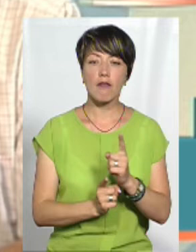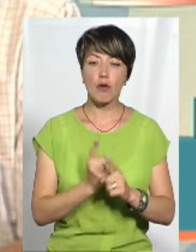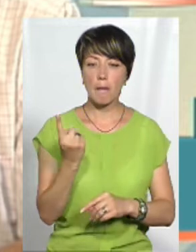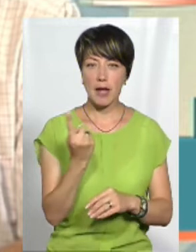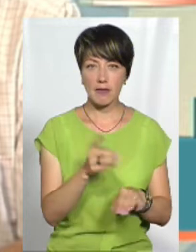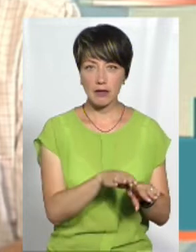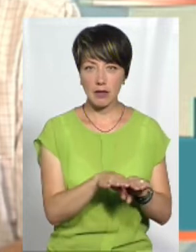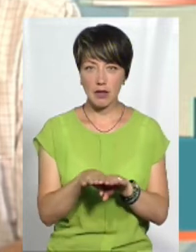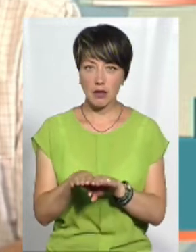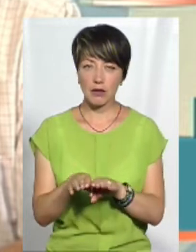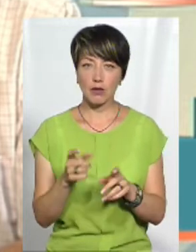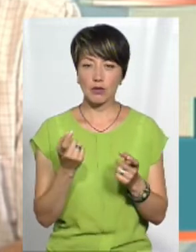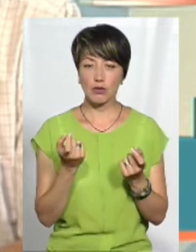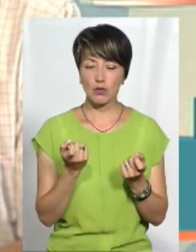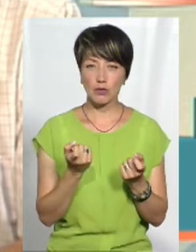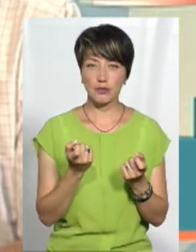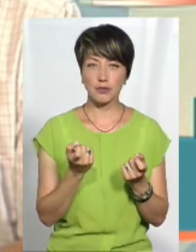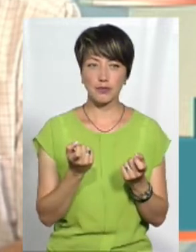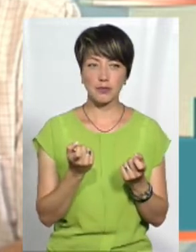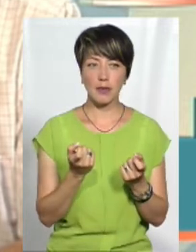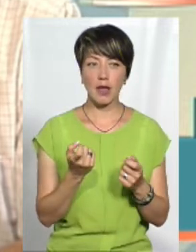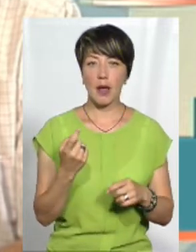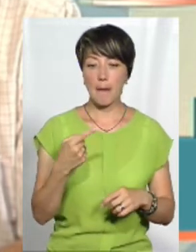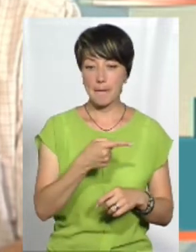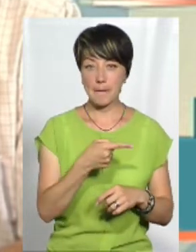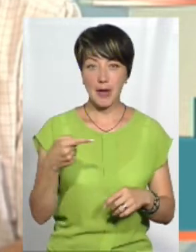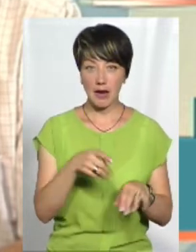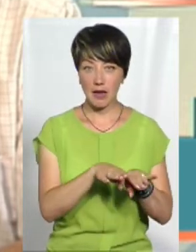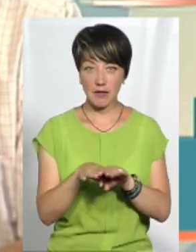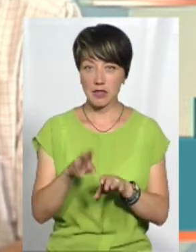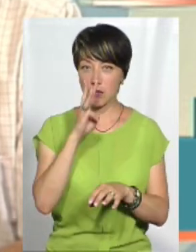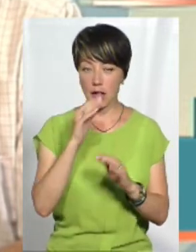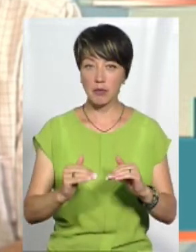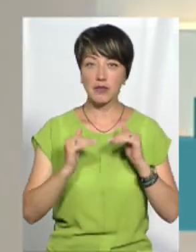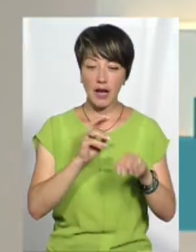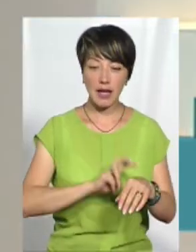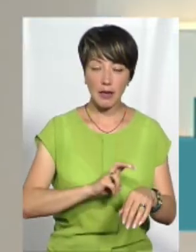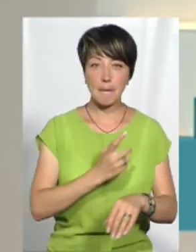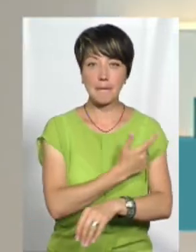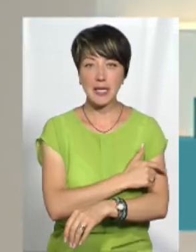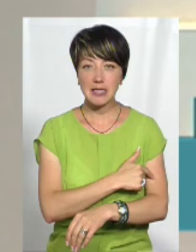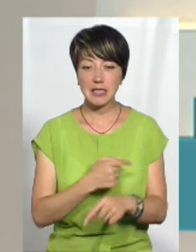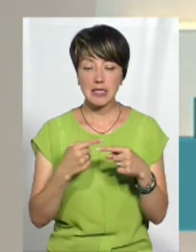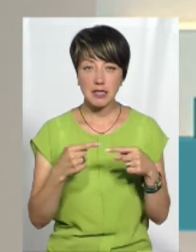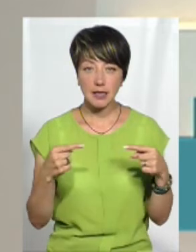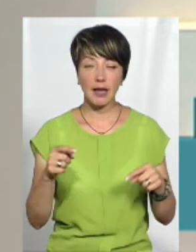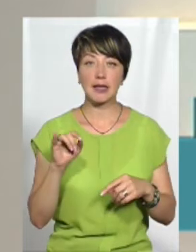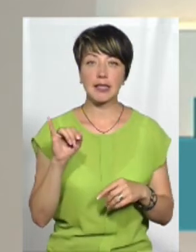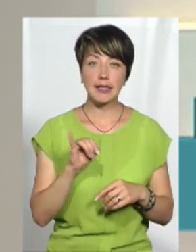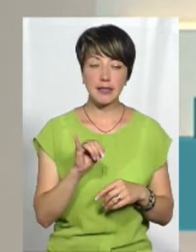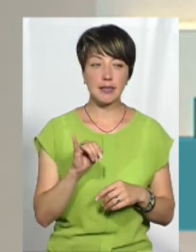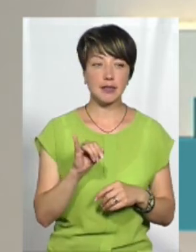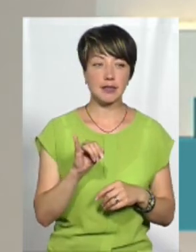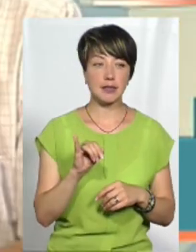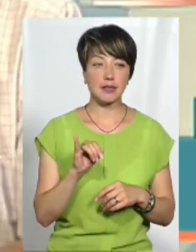первинки, пішовши перекос в сторону на первинці, вже заробітні плати підвищилися і в лікарів, і в медсестер. І в